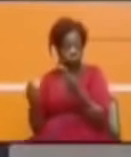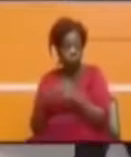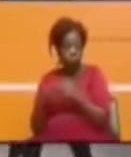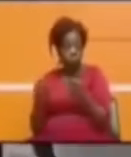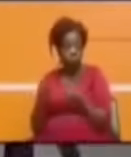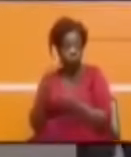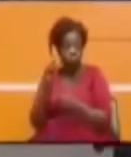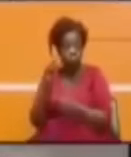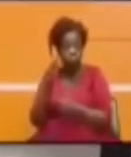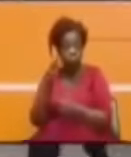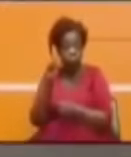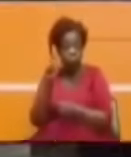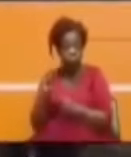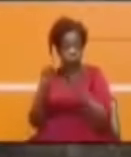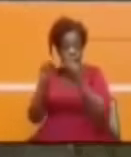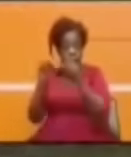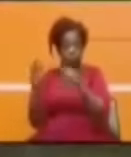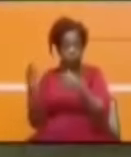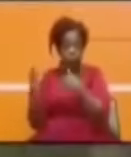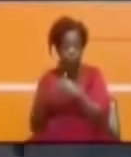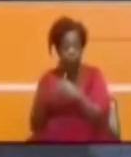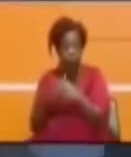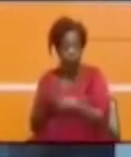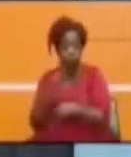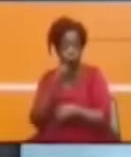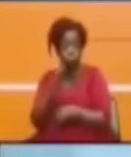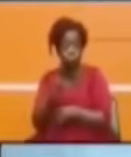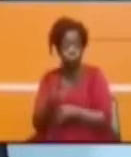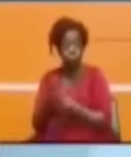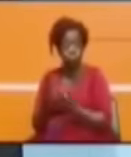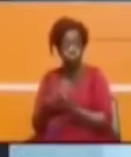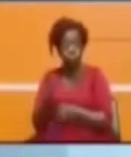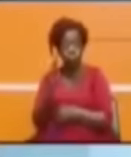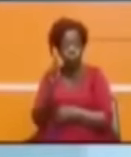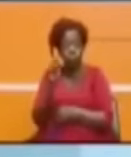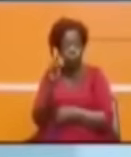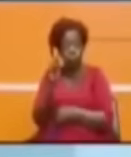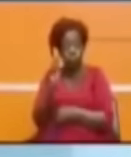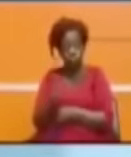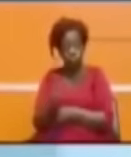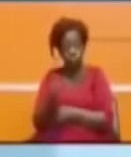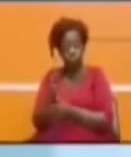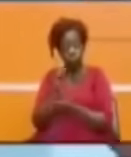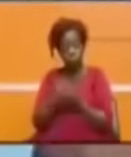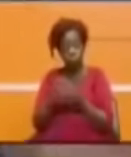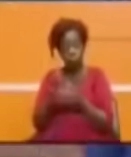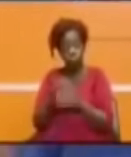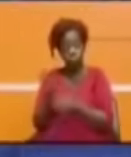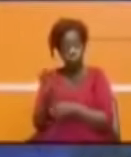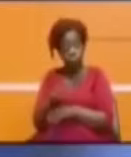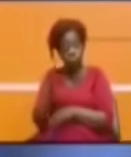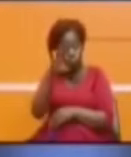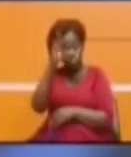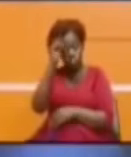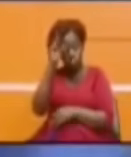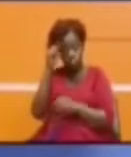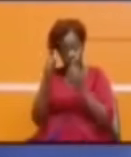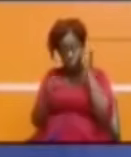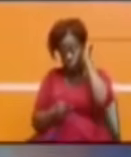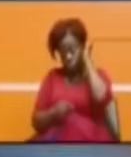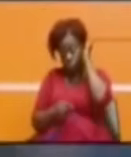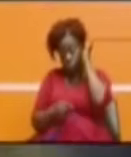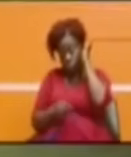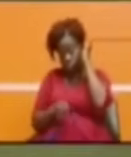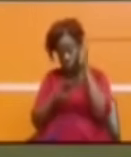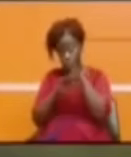TVET bwe balizinzeeko ne baligala ku biragiro bya Katira Malo omuwandiisi w'enkalakalira owa minisitule ebyenjigiriza okusinziira